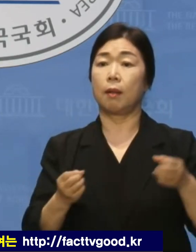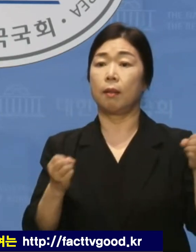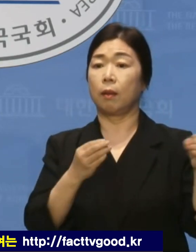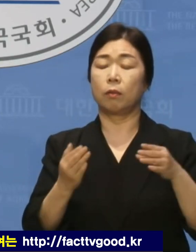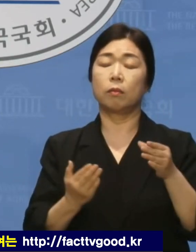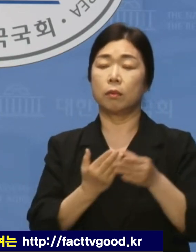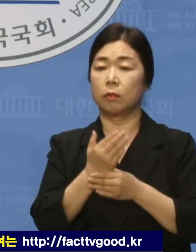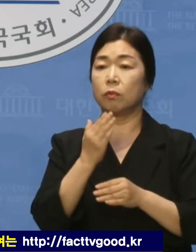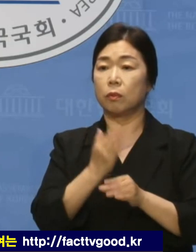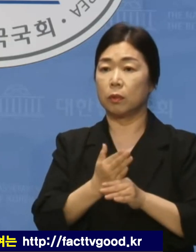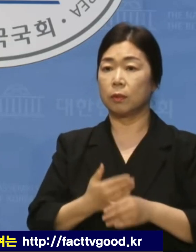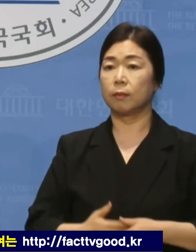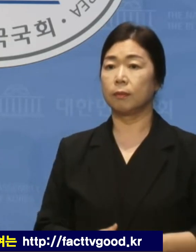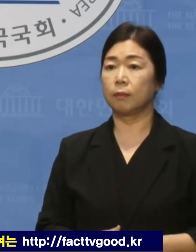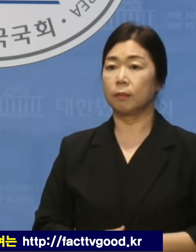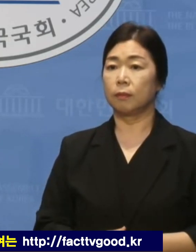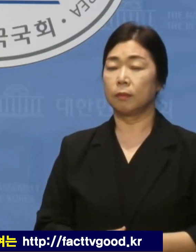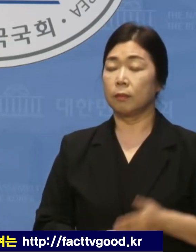있습니다.